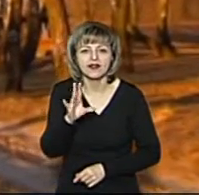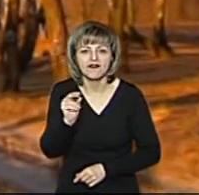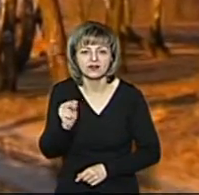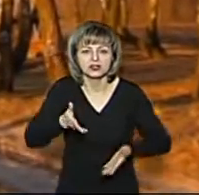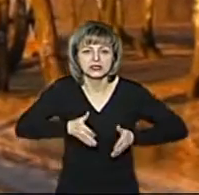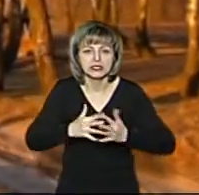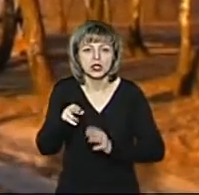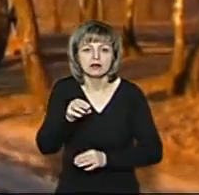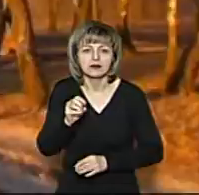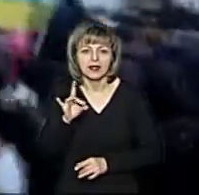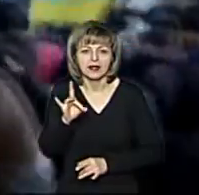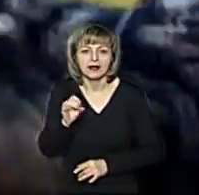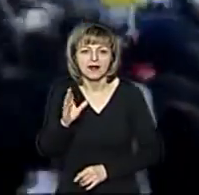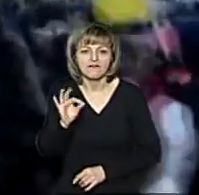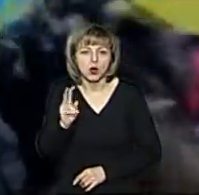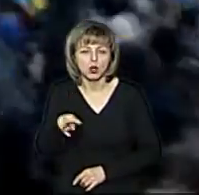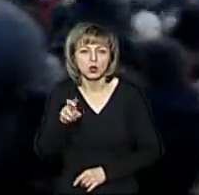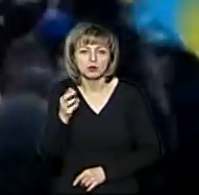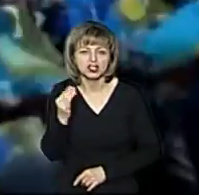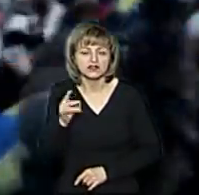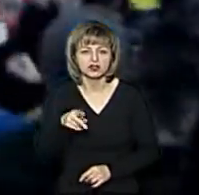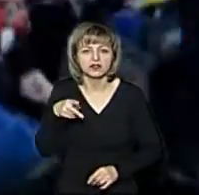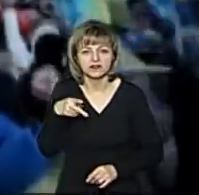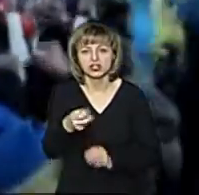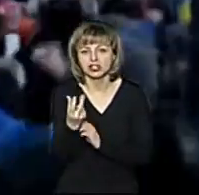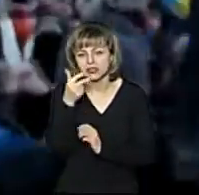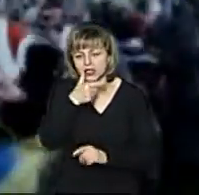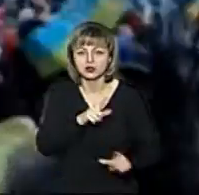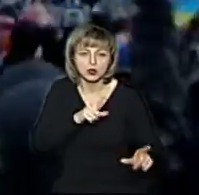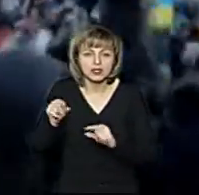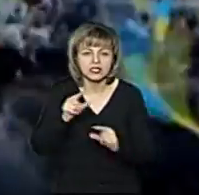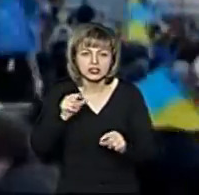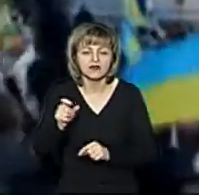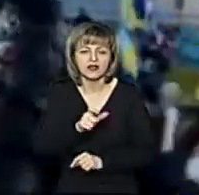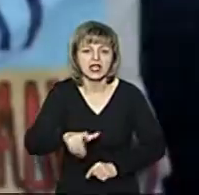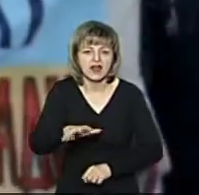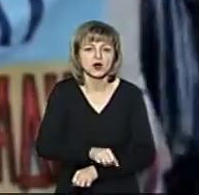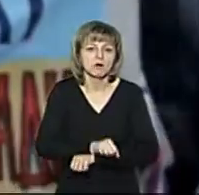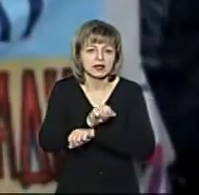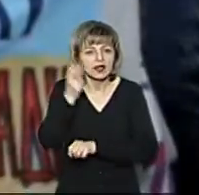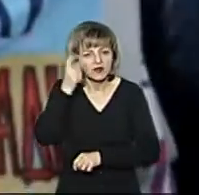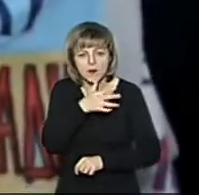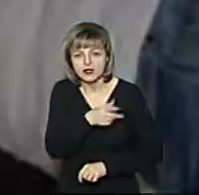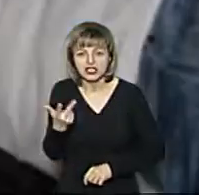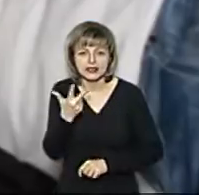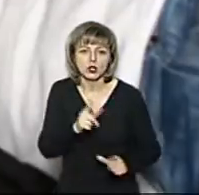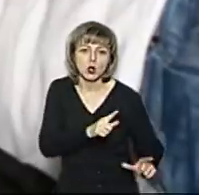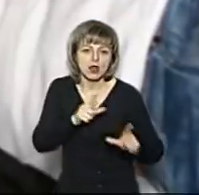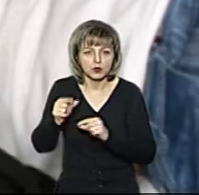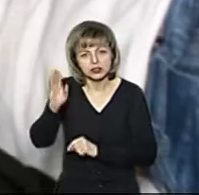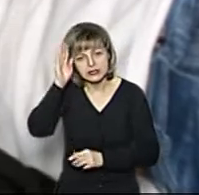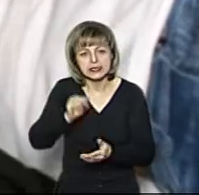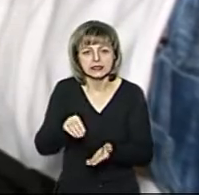села Деревок Любешівського району. Із листопада 2013-го їздив на Євромайдан у Київ. Під час третьої поїздки